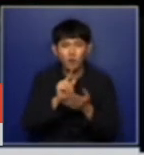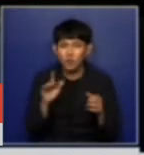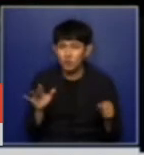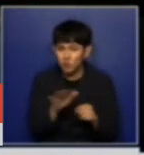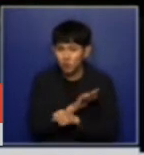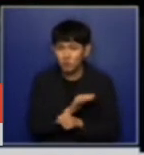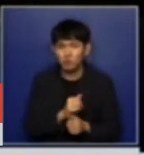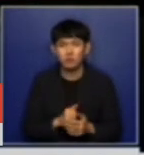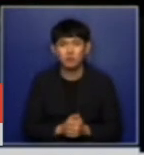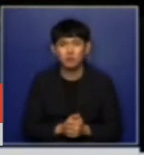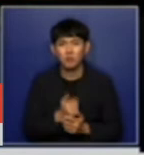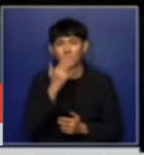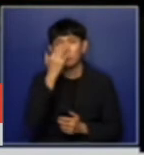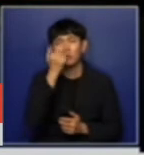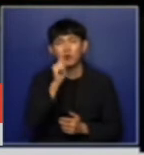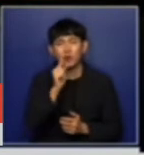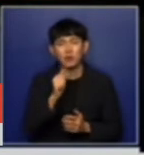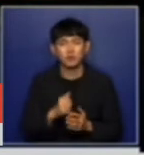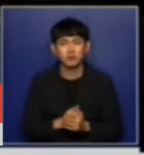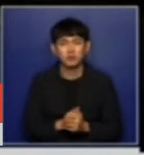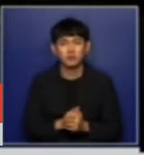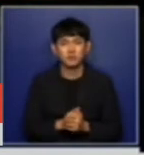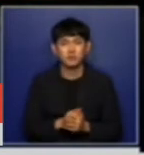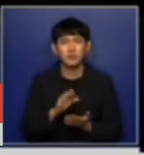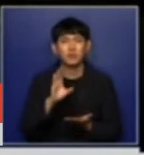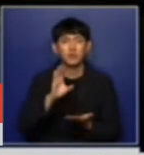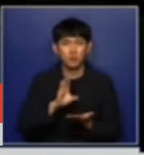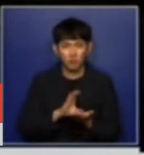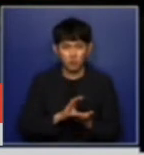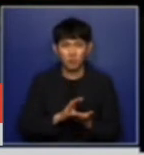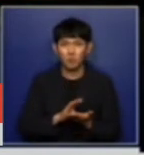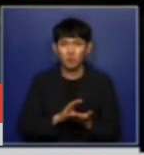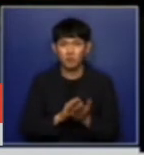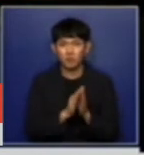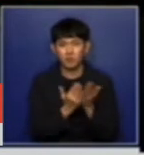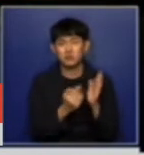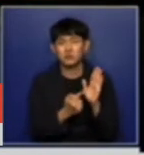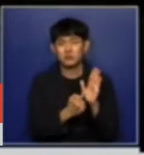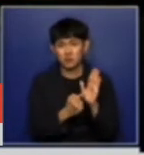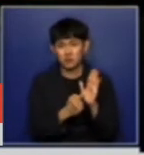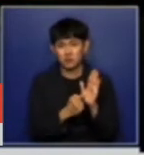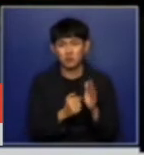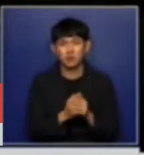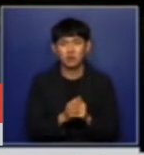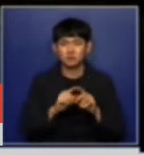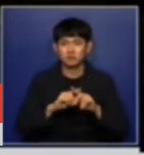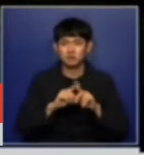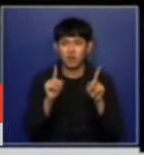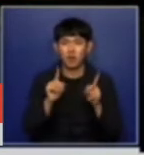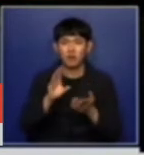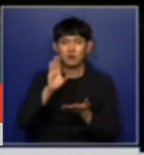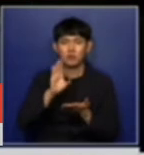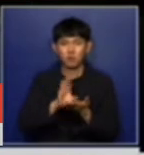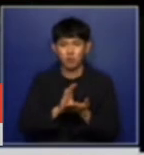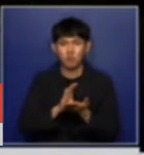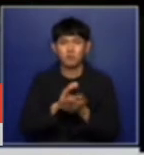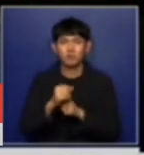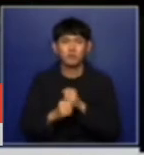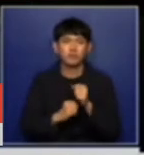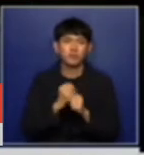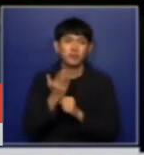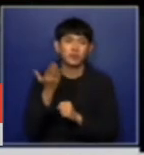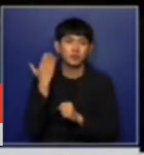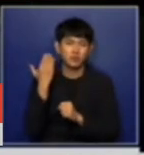รอบด้านเพราะอะไรครับเพราะงบประมาณเล่มนี้เนี่ยแตกต่างจากงบประมาณที่ปีที่ผ่านม